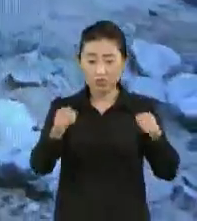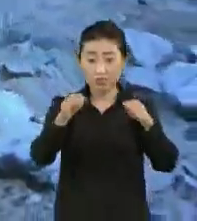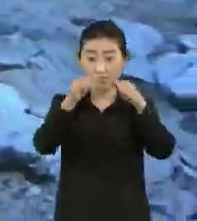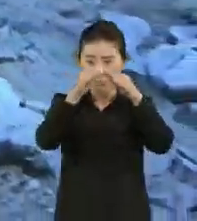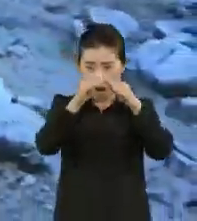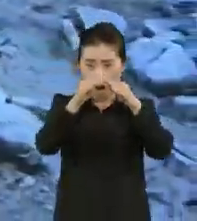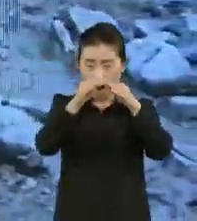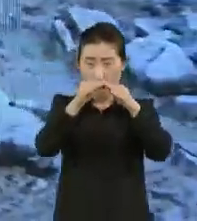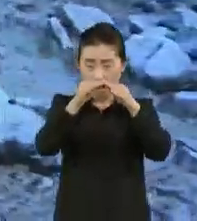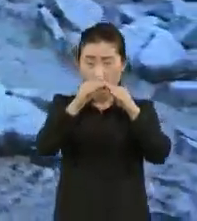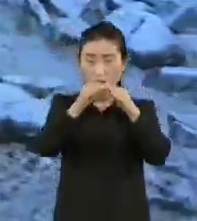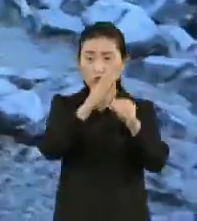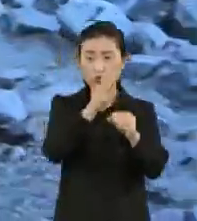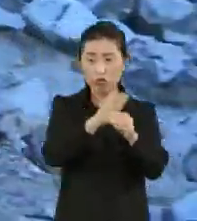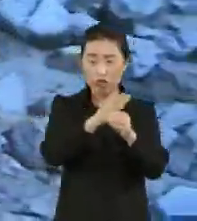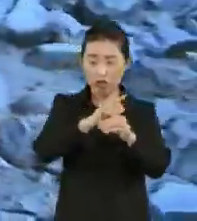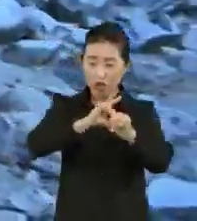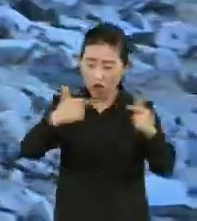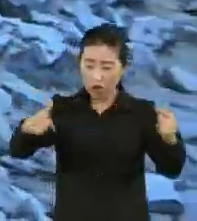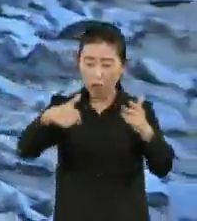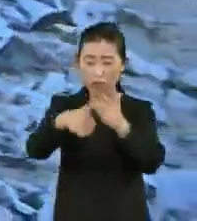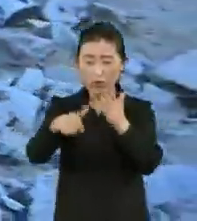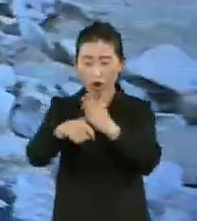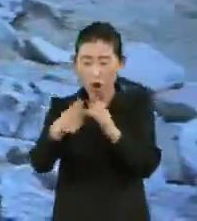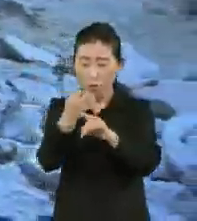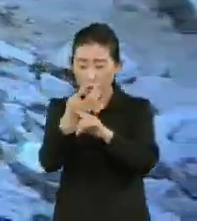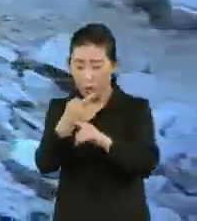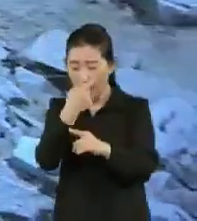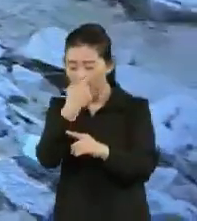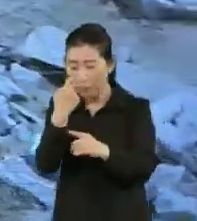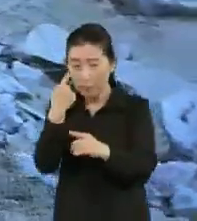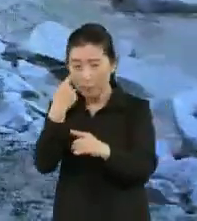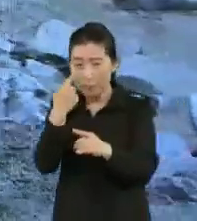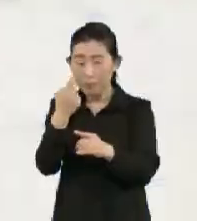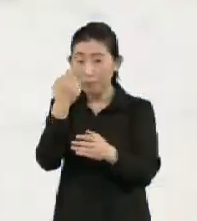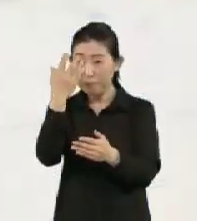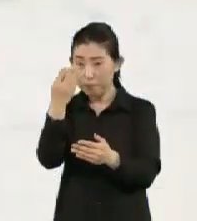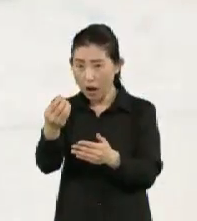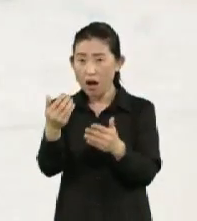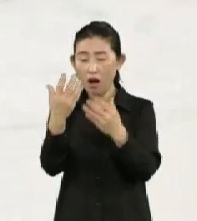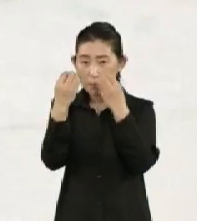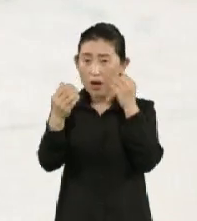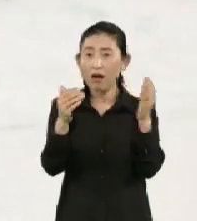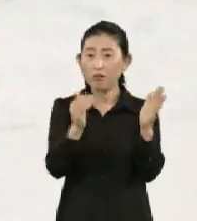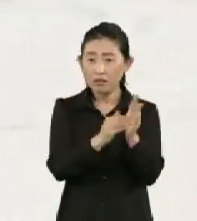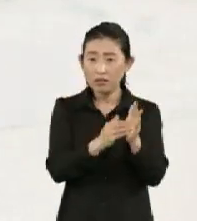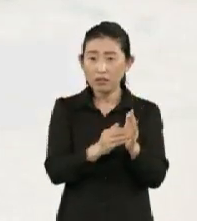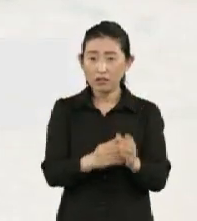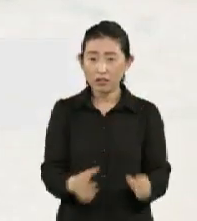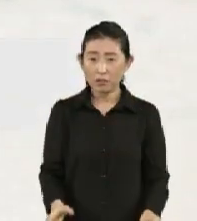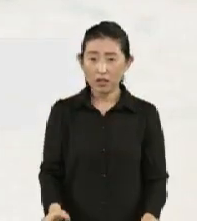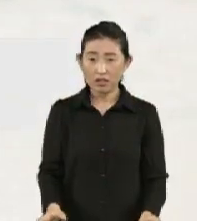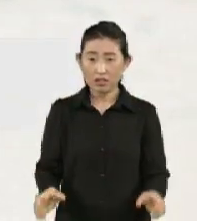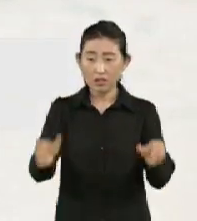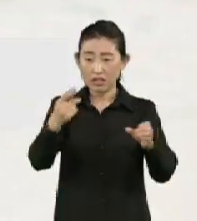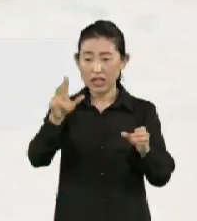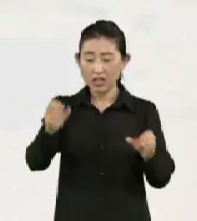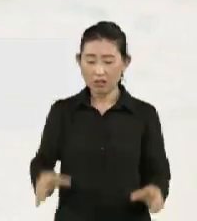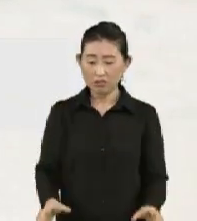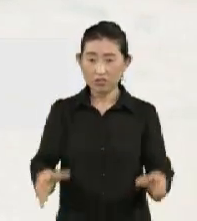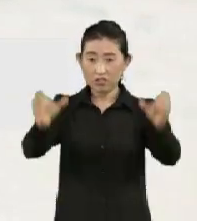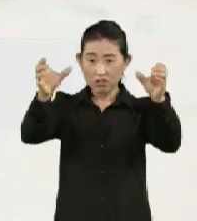사찰이 갖춰야 할 다양한 문화재들이 모두 확인됐기 때문입니다. 당간지주하고 탑하고